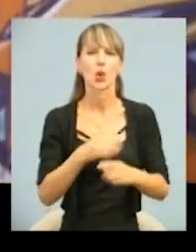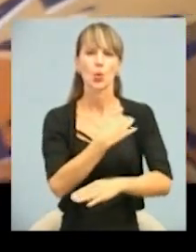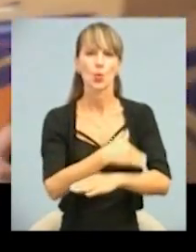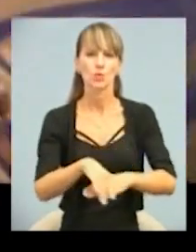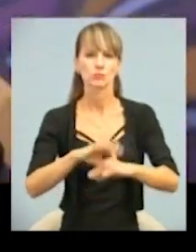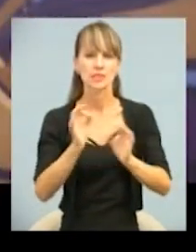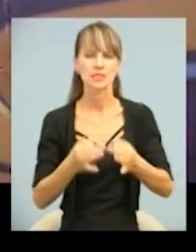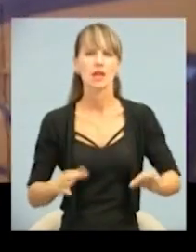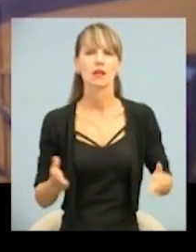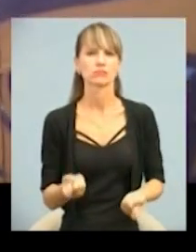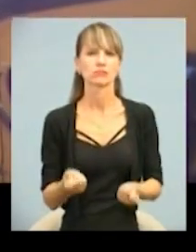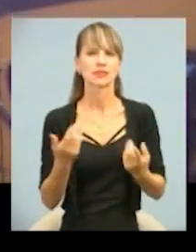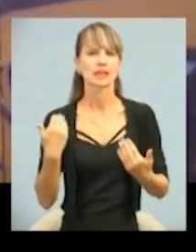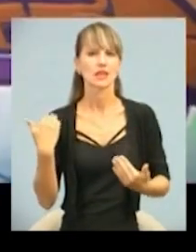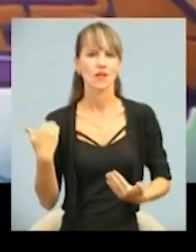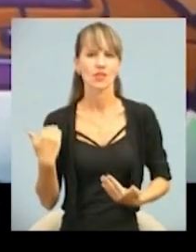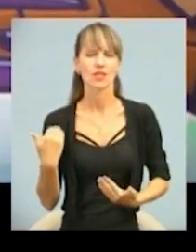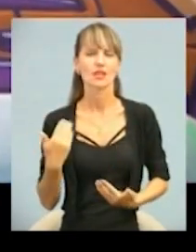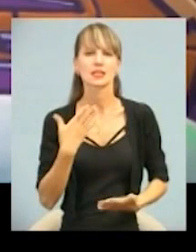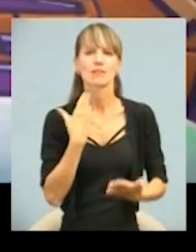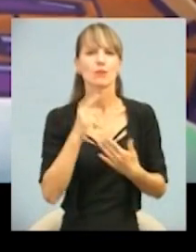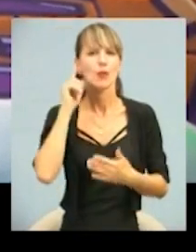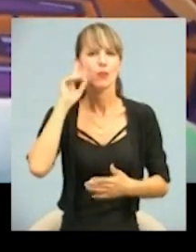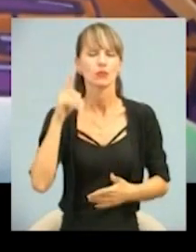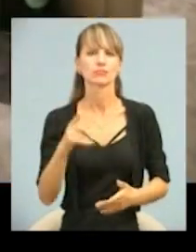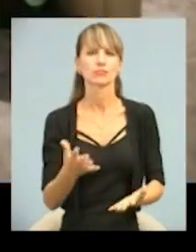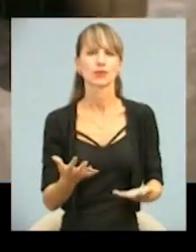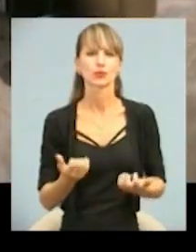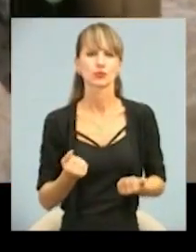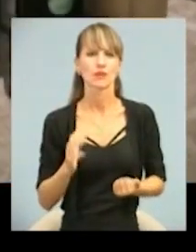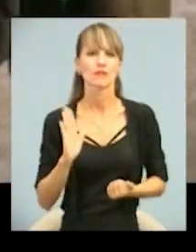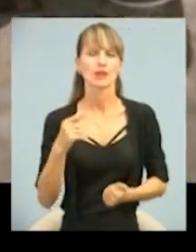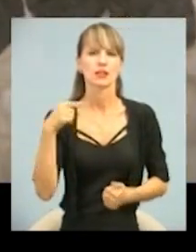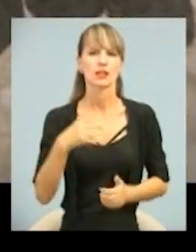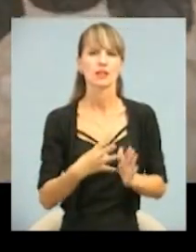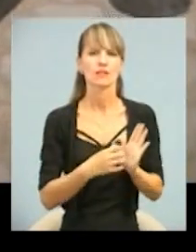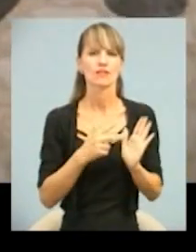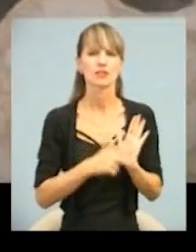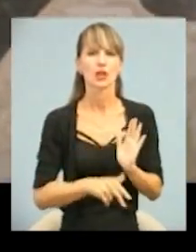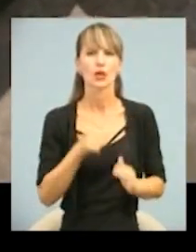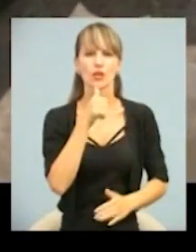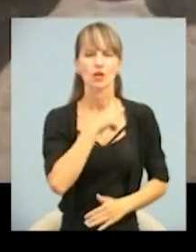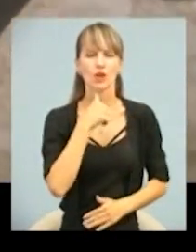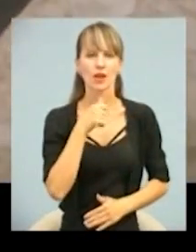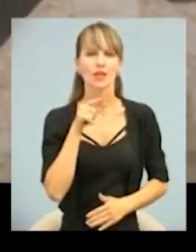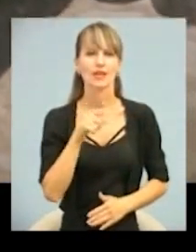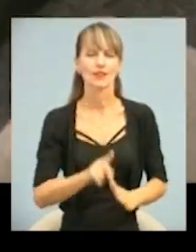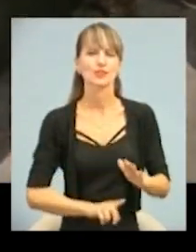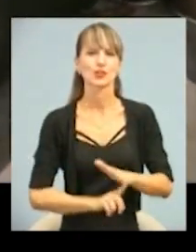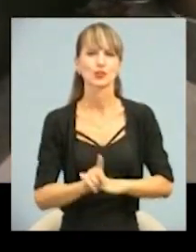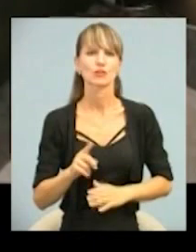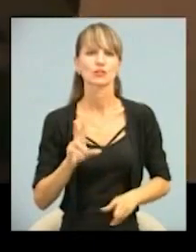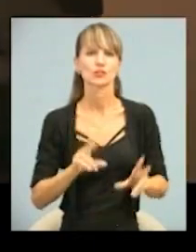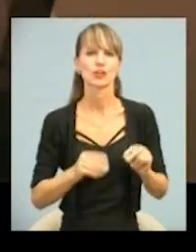образотворче мистецтво, яке виникло зовсім недавно. Свою популярність він отримав в 1980-х роках. Його